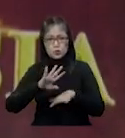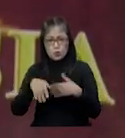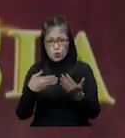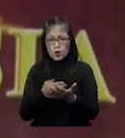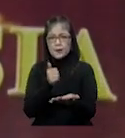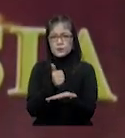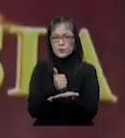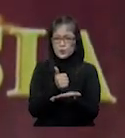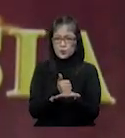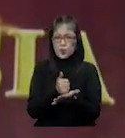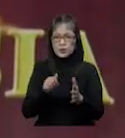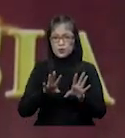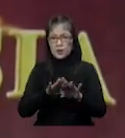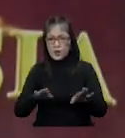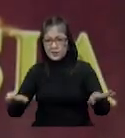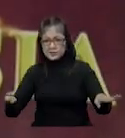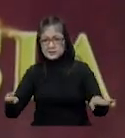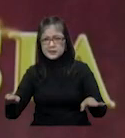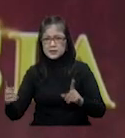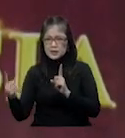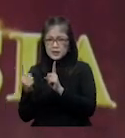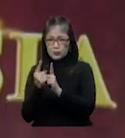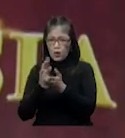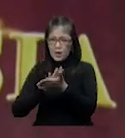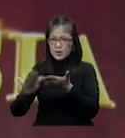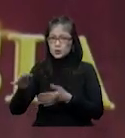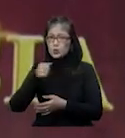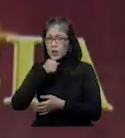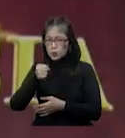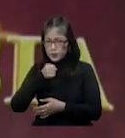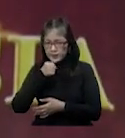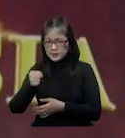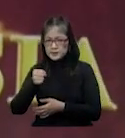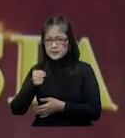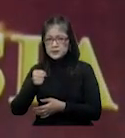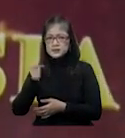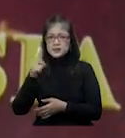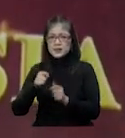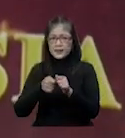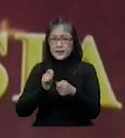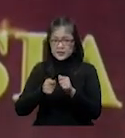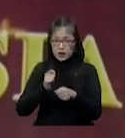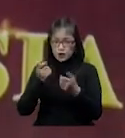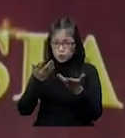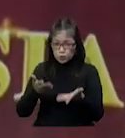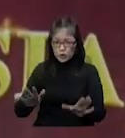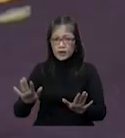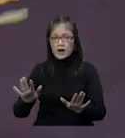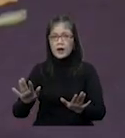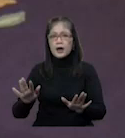mereka ketika kita wawancara, kemudian beberapa tes yang sudah dilakukan, hasilnya juga